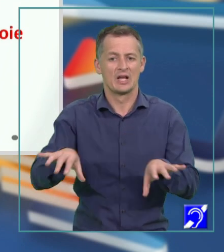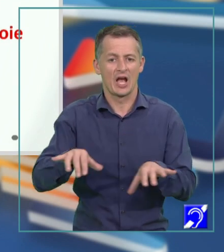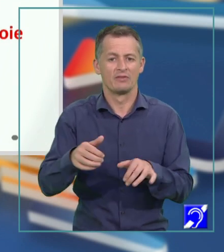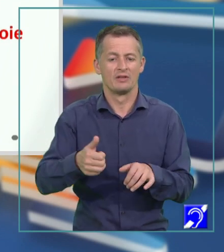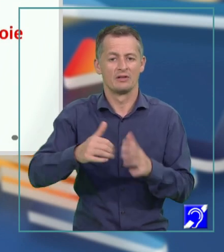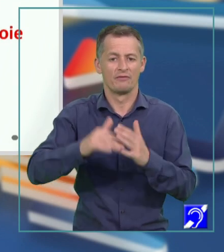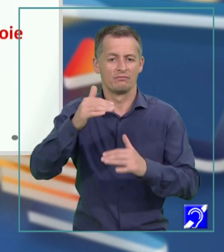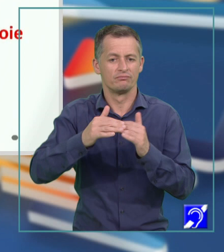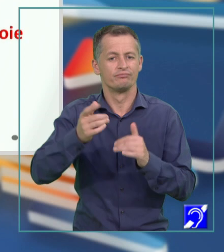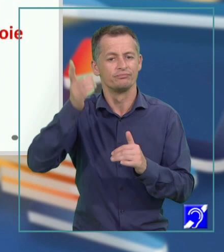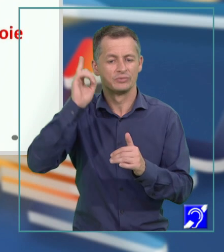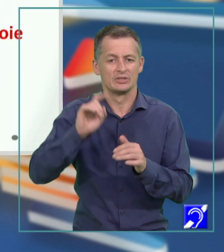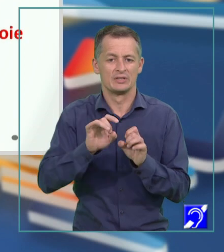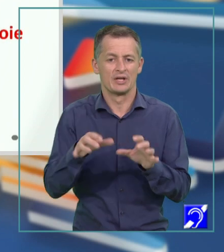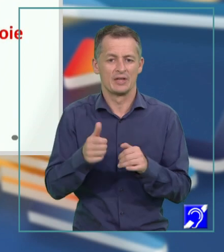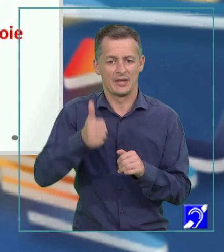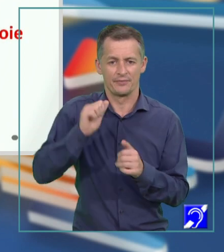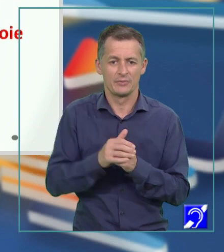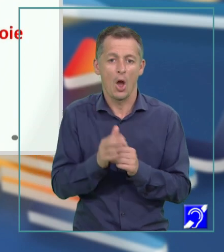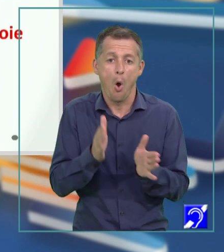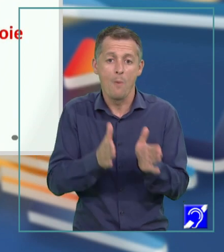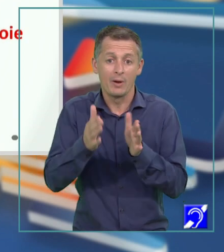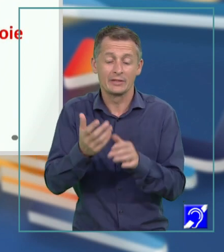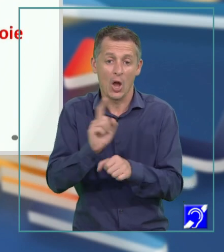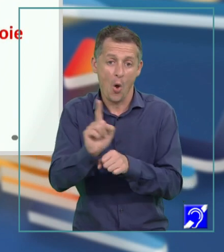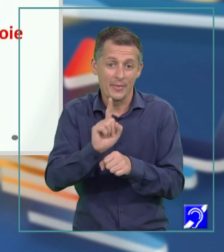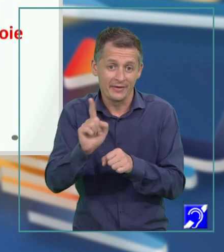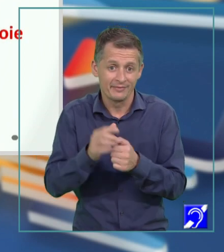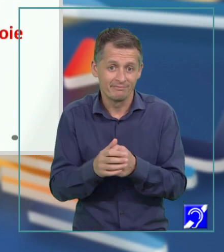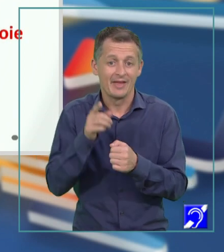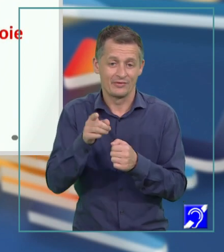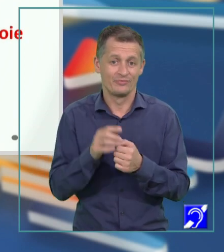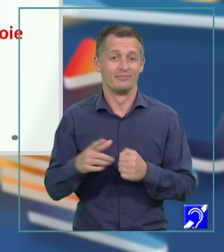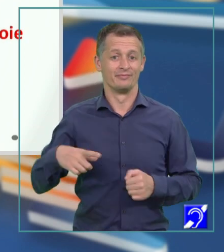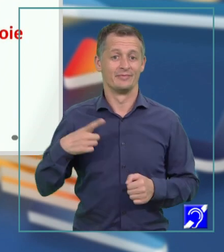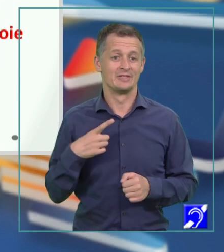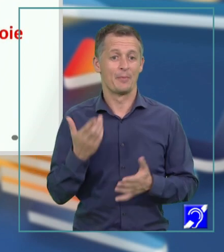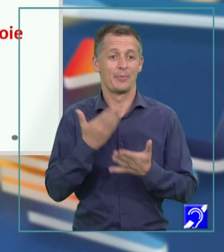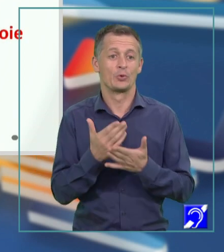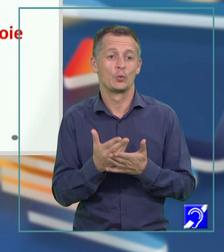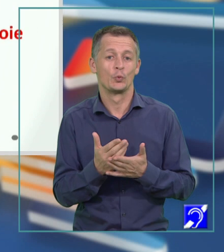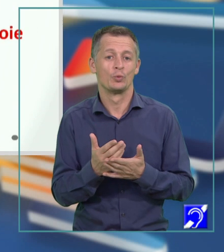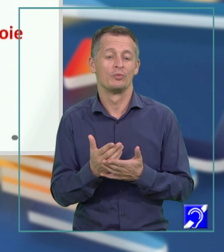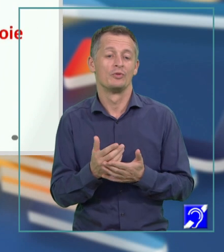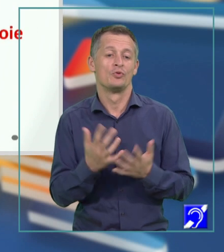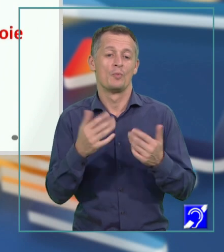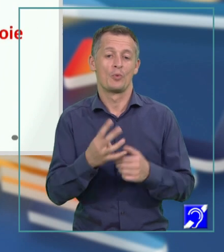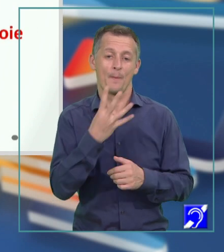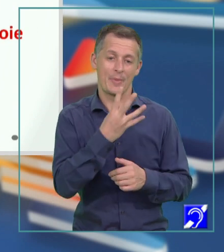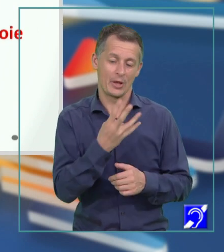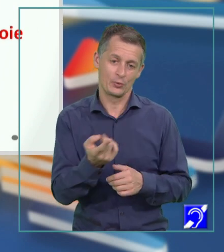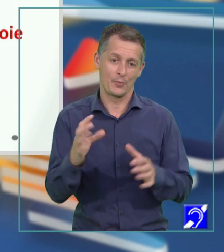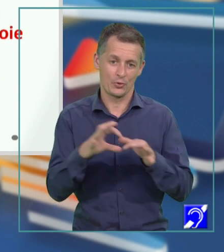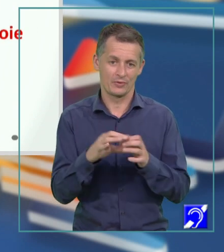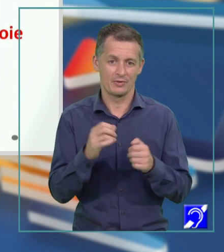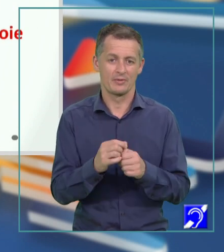O parte a unui obiect, nu-i așa? Prin urmare, aici se actualizează sensul numărul 4. Brațul